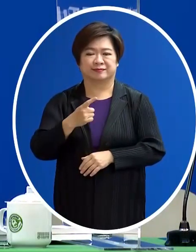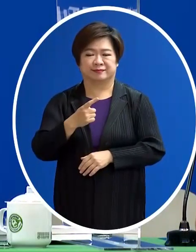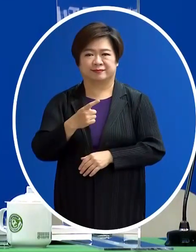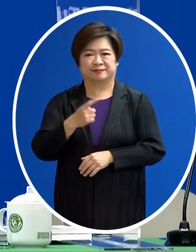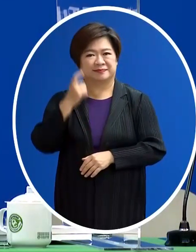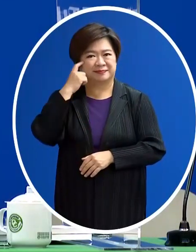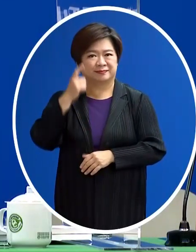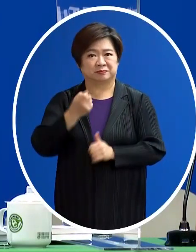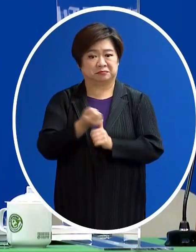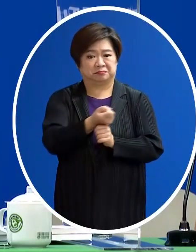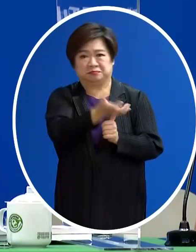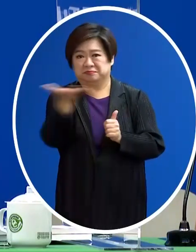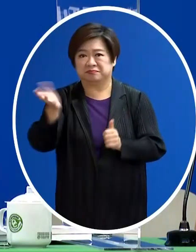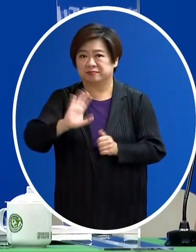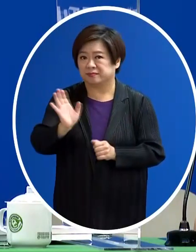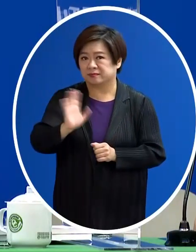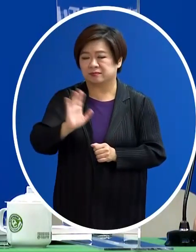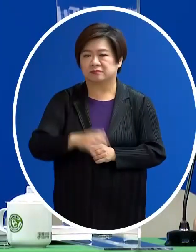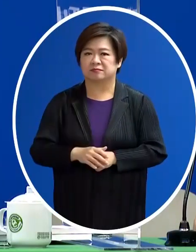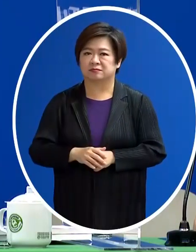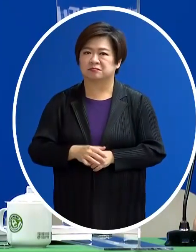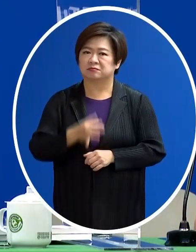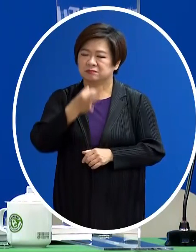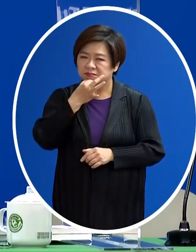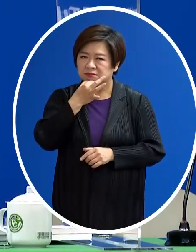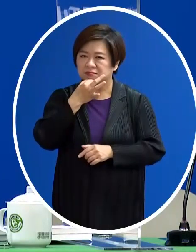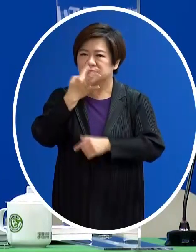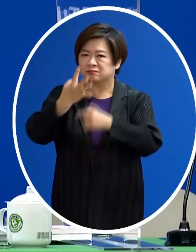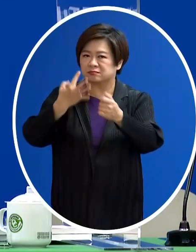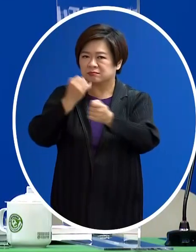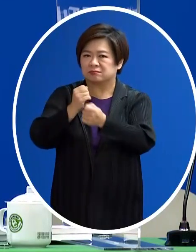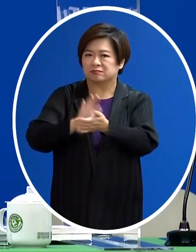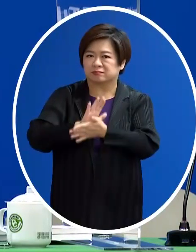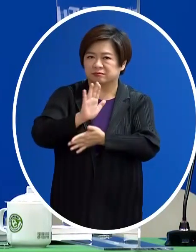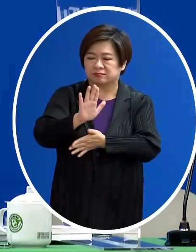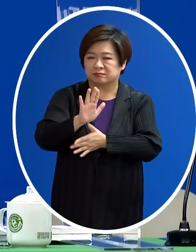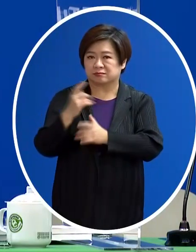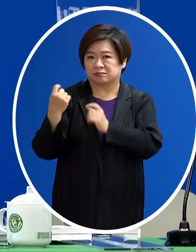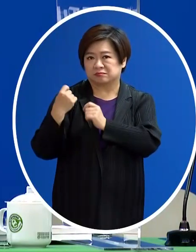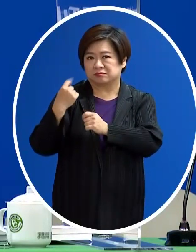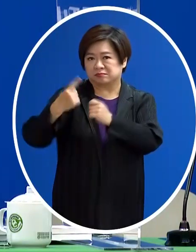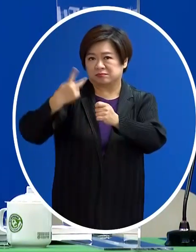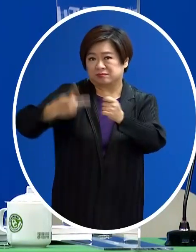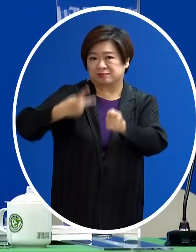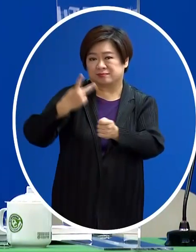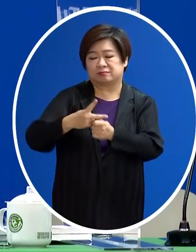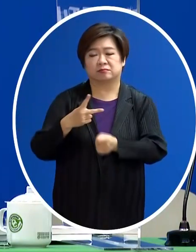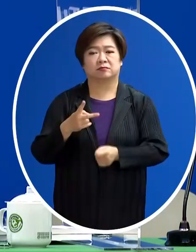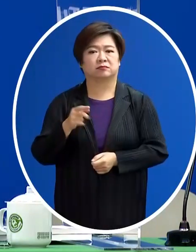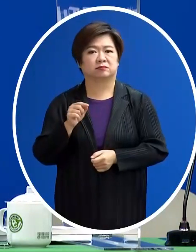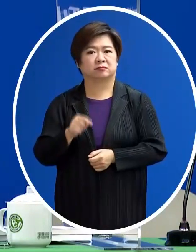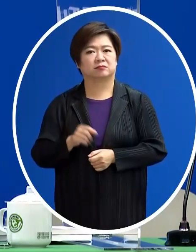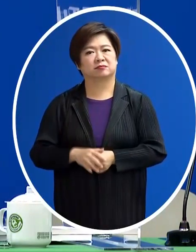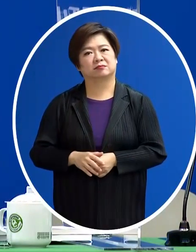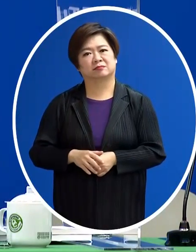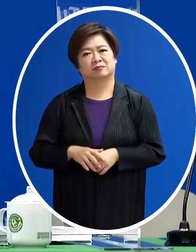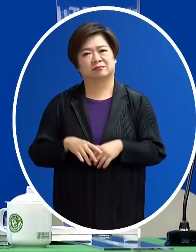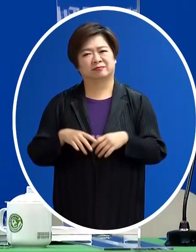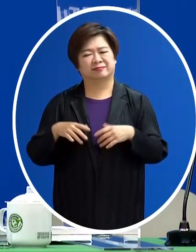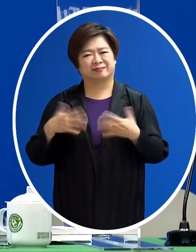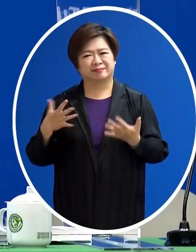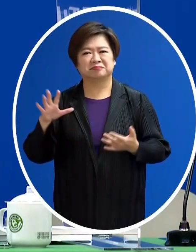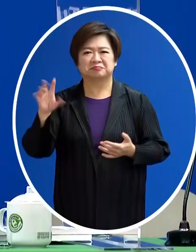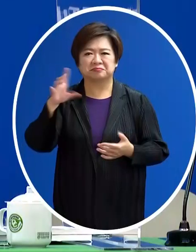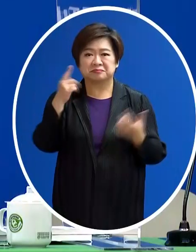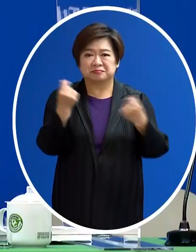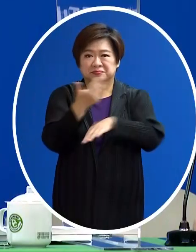成流行的高峰的话，可能要好几年以后。那在最近的这一两年之内，至少我们可能会有的时候会有，好